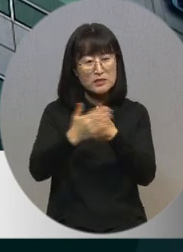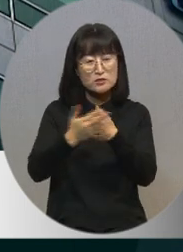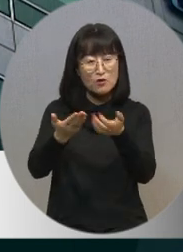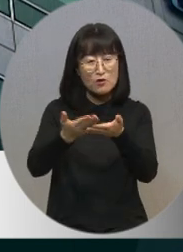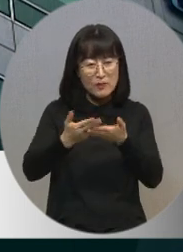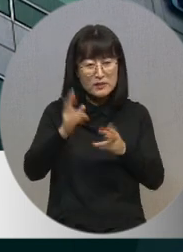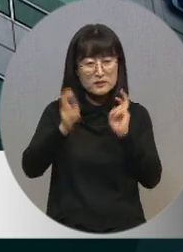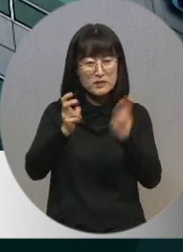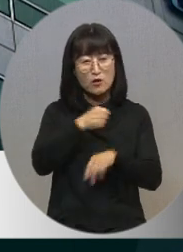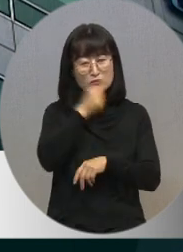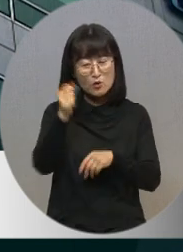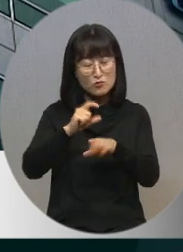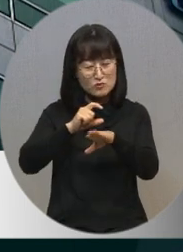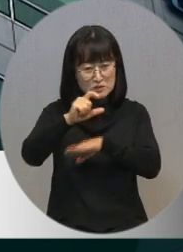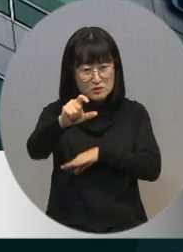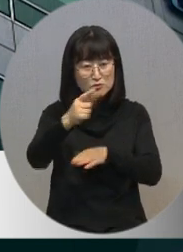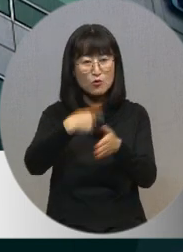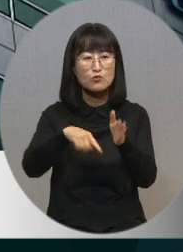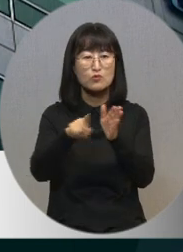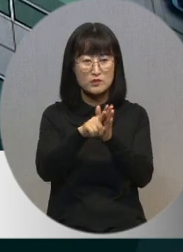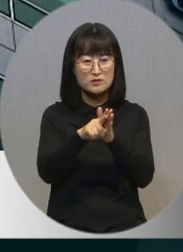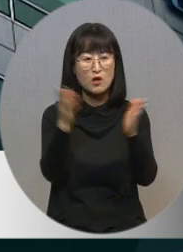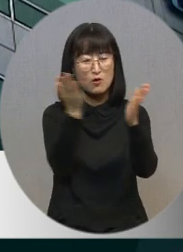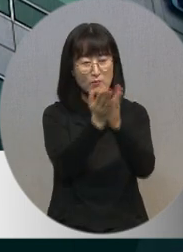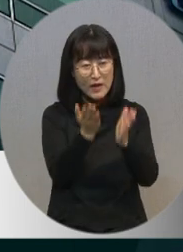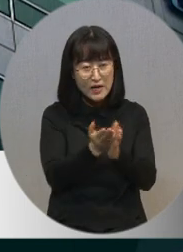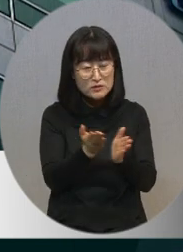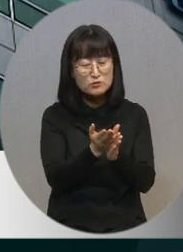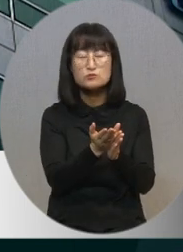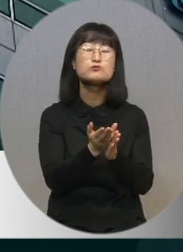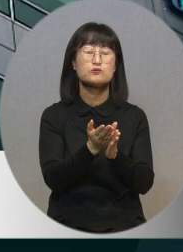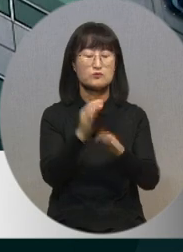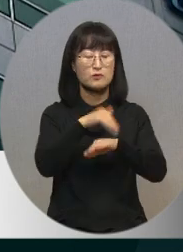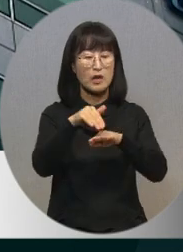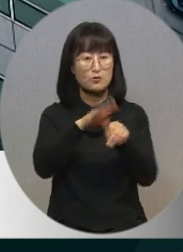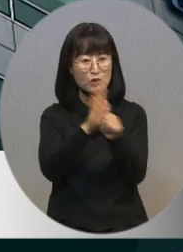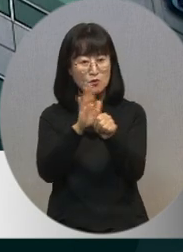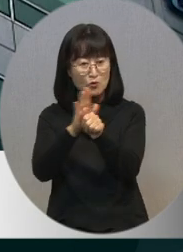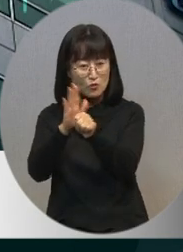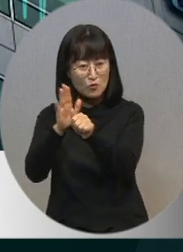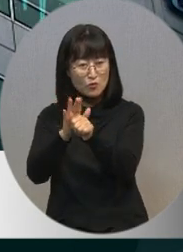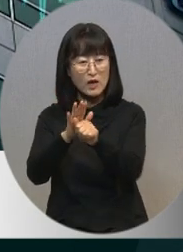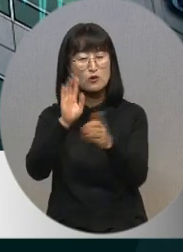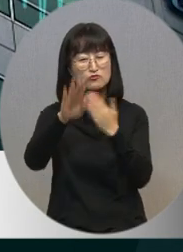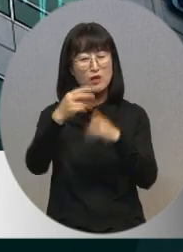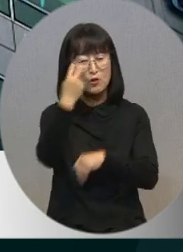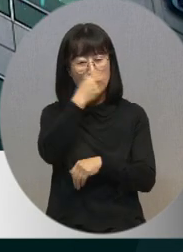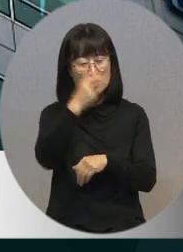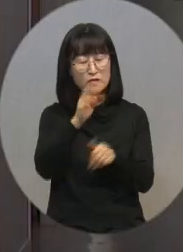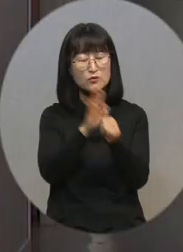사업이 성공적으로 지속될 수 있도록 맞춤형 컨설팅 등 사후 관리를 추진해 나갈 계획입니다.